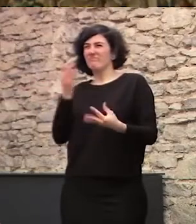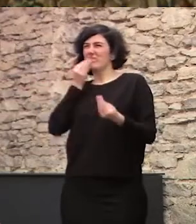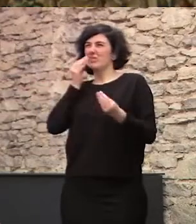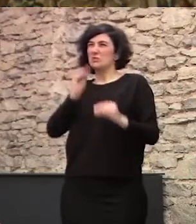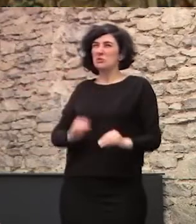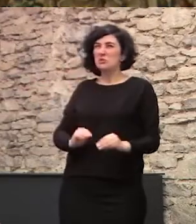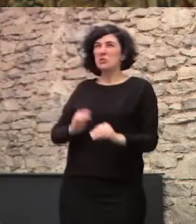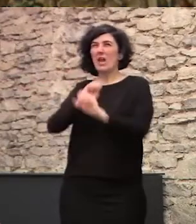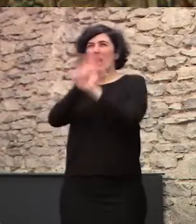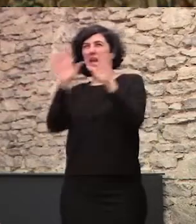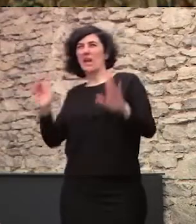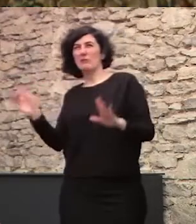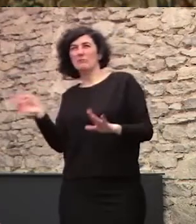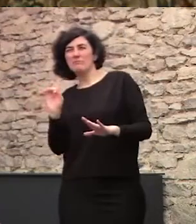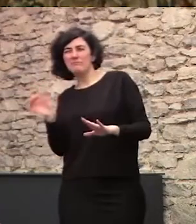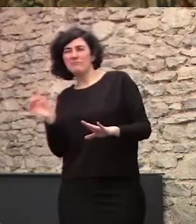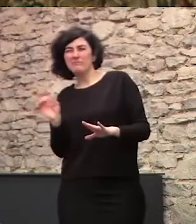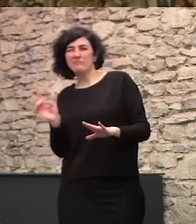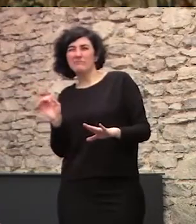historioarekin, ez da nora nio joan ez zer,